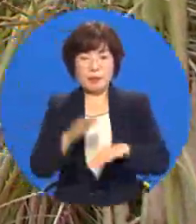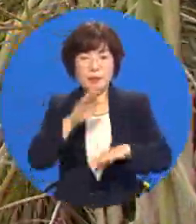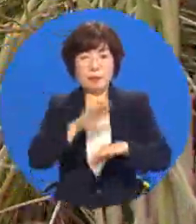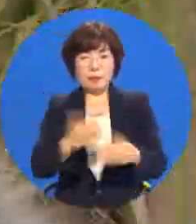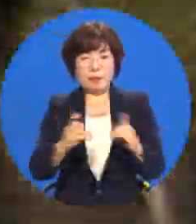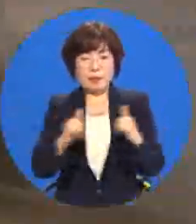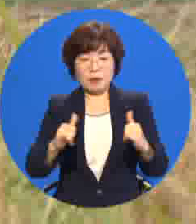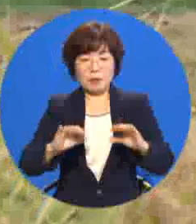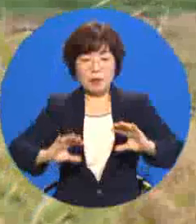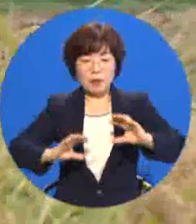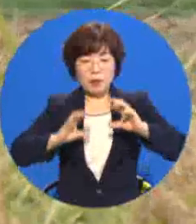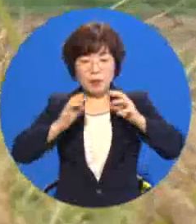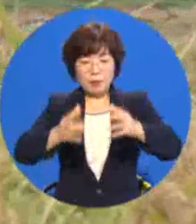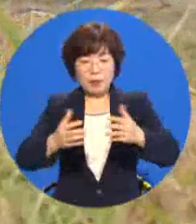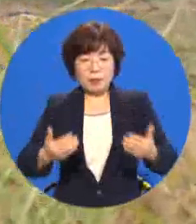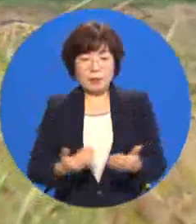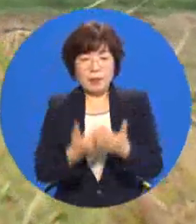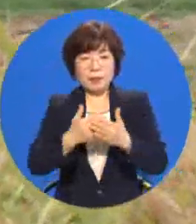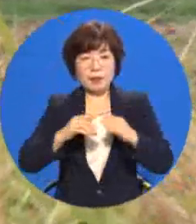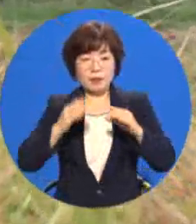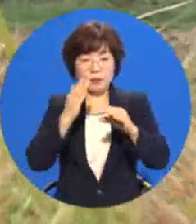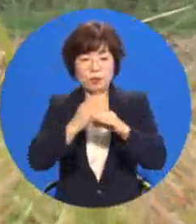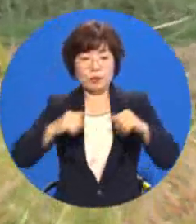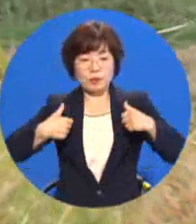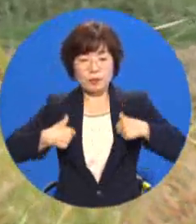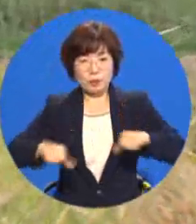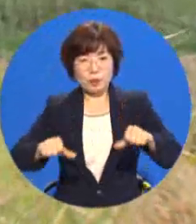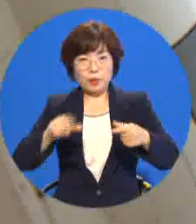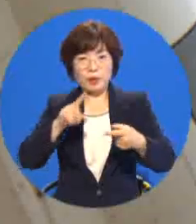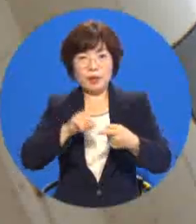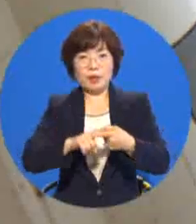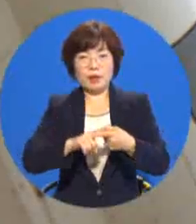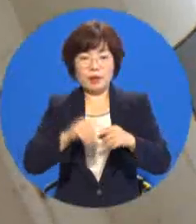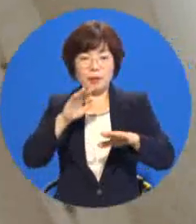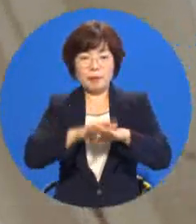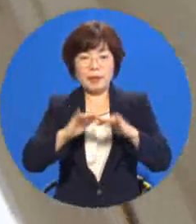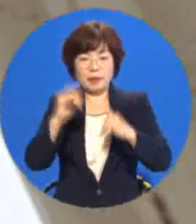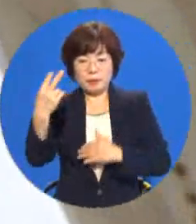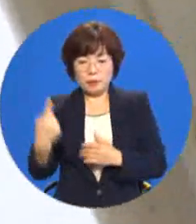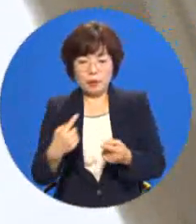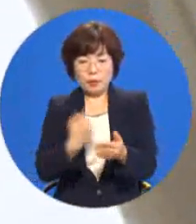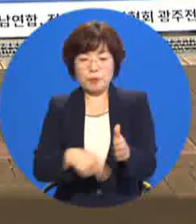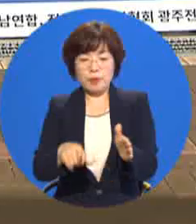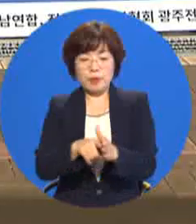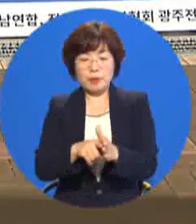관심사는 개발도상국 지위 포기에 대한 대책과 귀농가구를 위한 정책이었습니다.